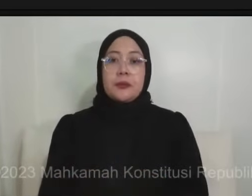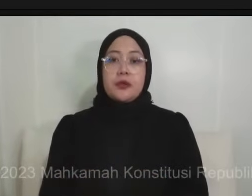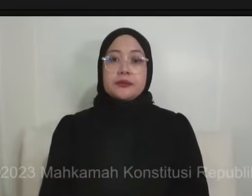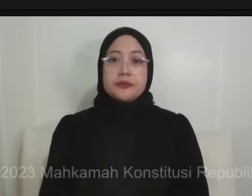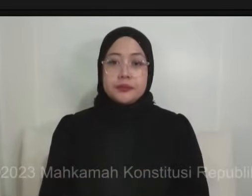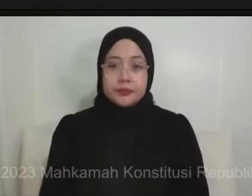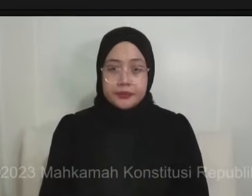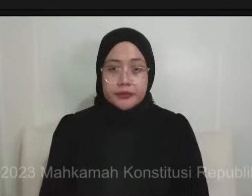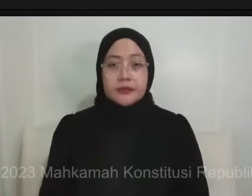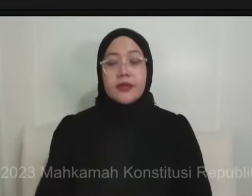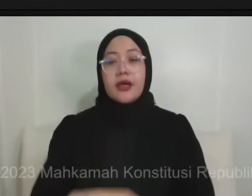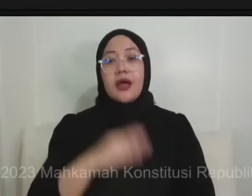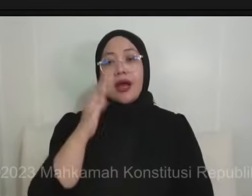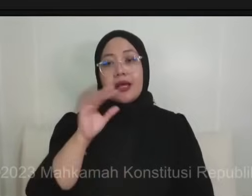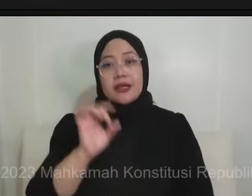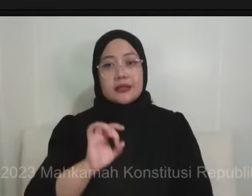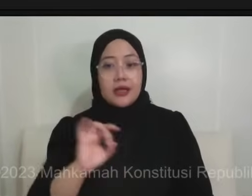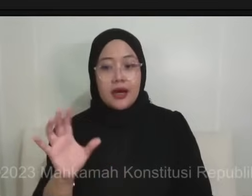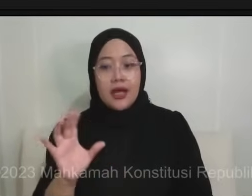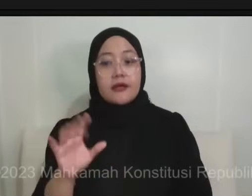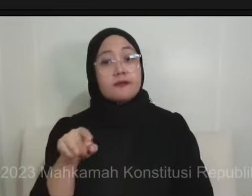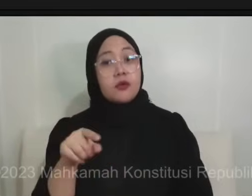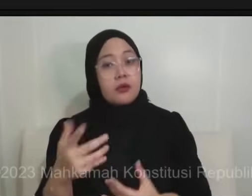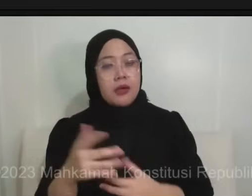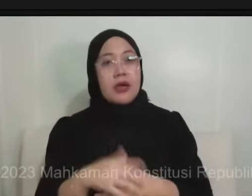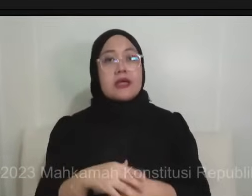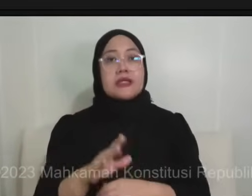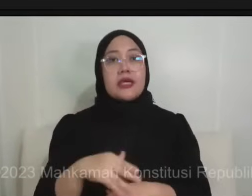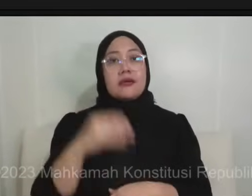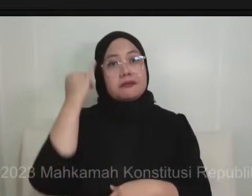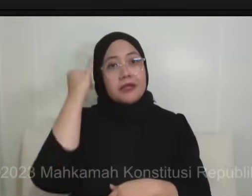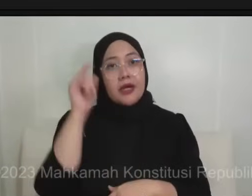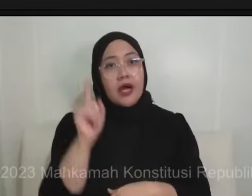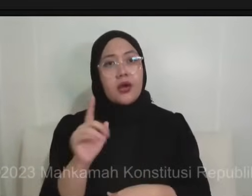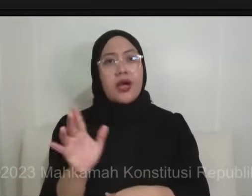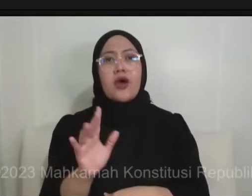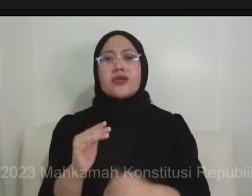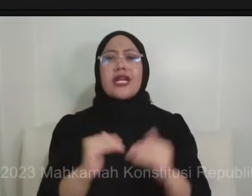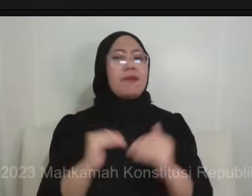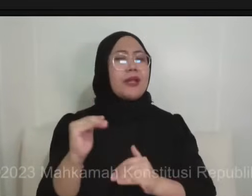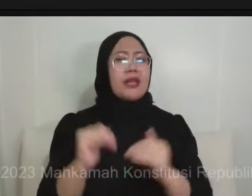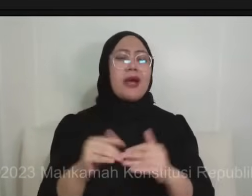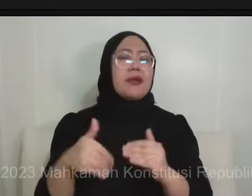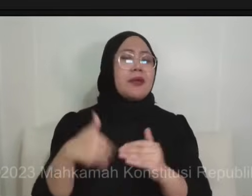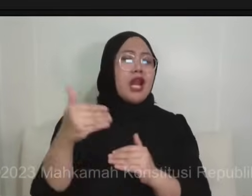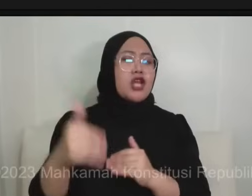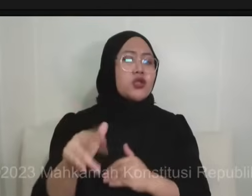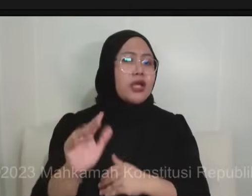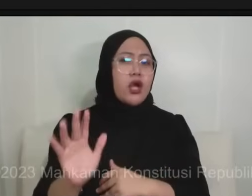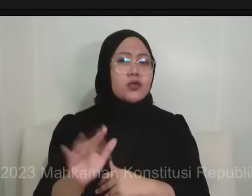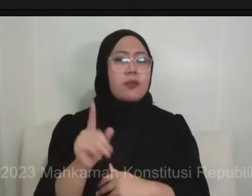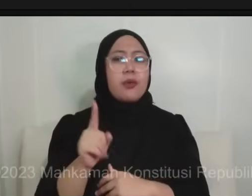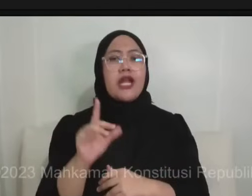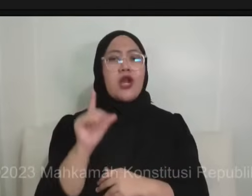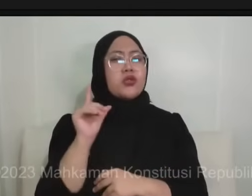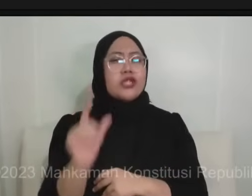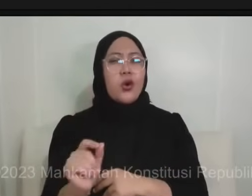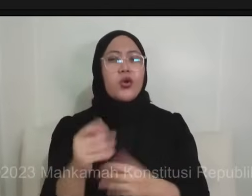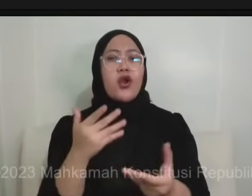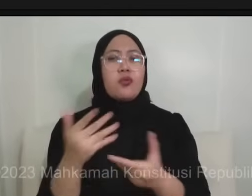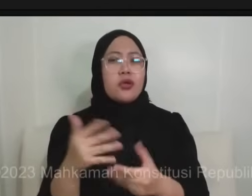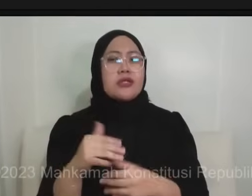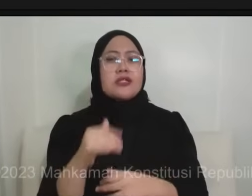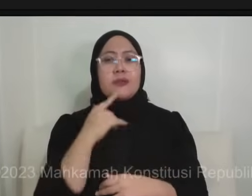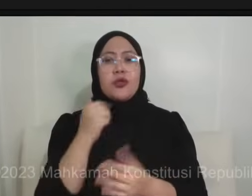Adapun terhadap alasan lainnya saya berpendian untuk tidak dipertimbangkan lebih lanjut karena terlalu jauh dan bahkan nyari sama sekali tidak